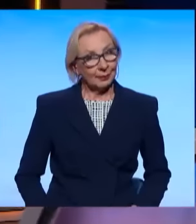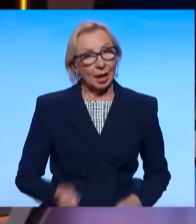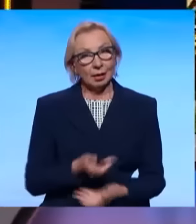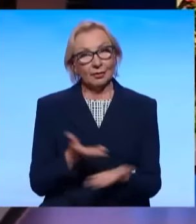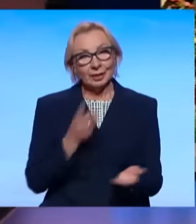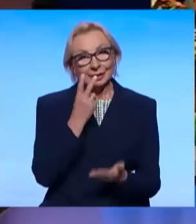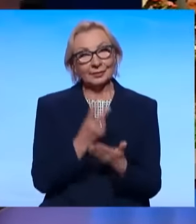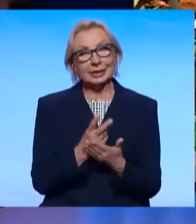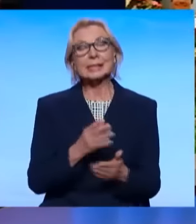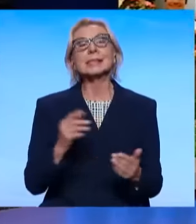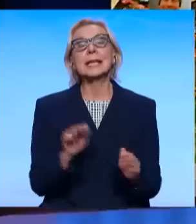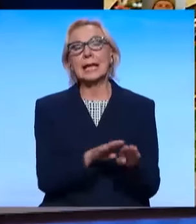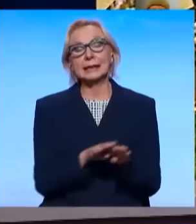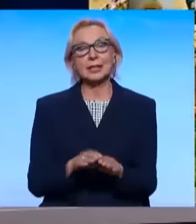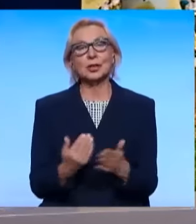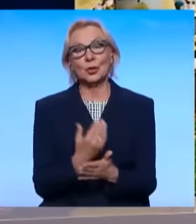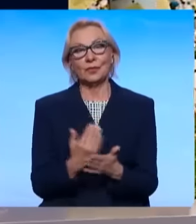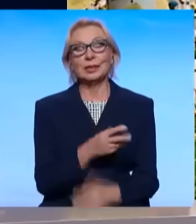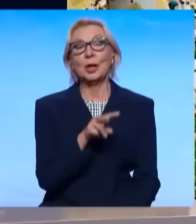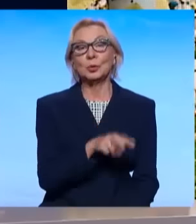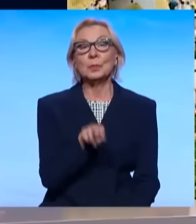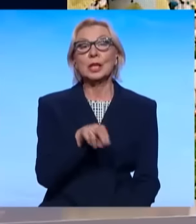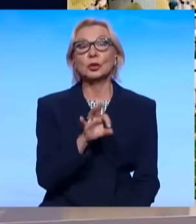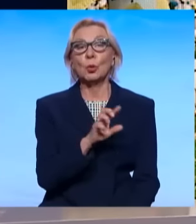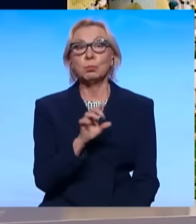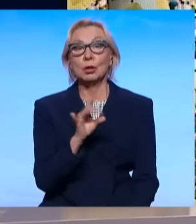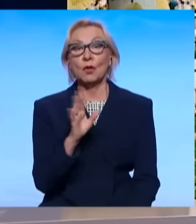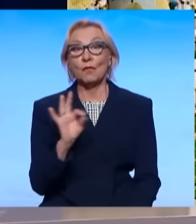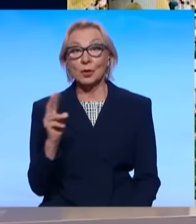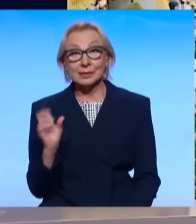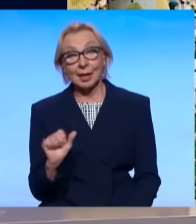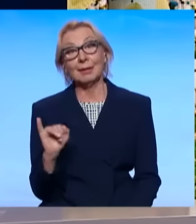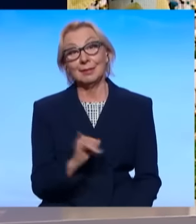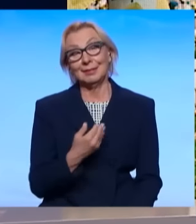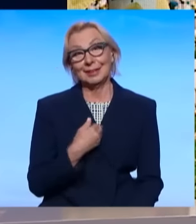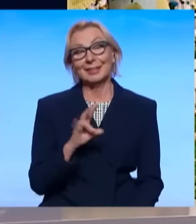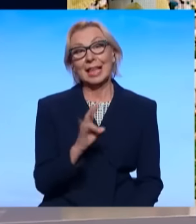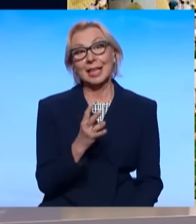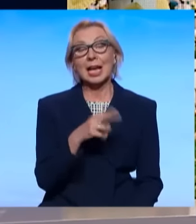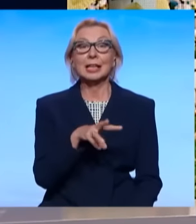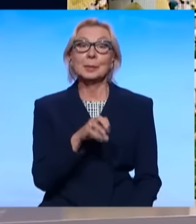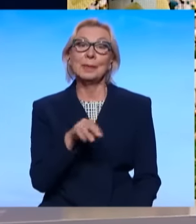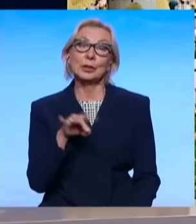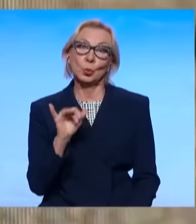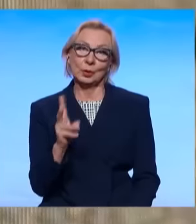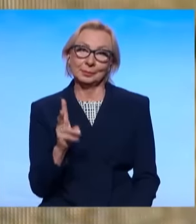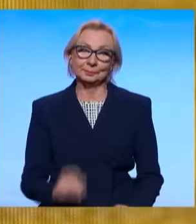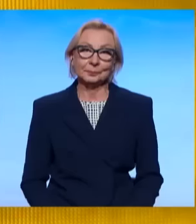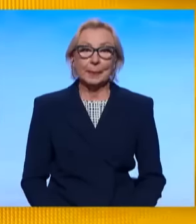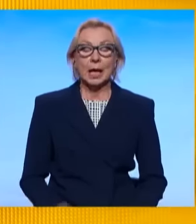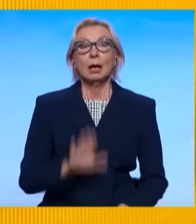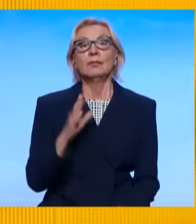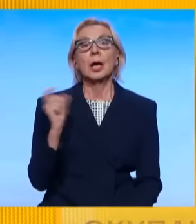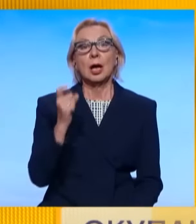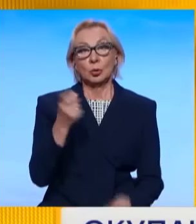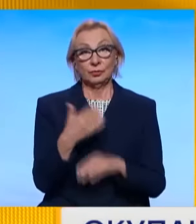Ви дивитеся «Єдині новини», це канал «Ми України», і з вами Людмила Добровольська і моя колега, перекладачка жестовою мовою Наталія Дмитрук. У